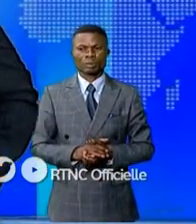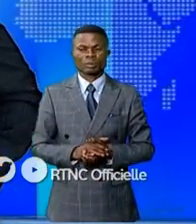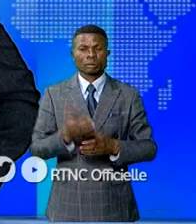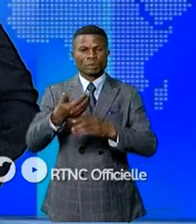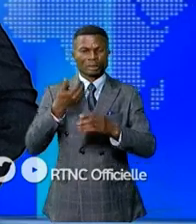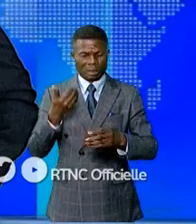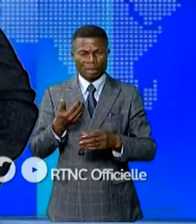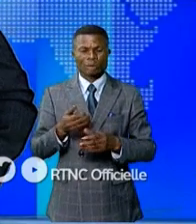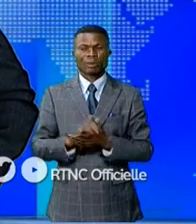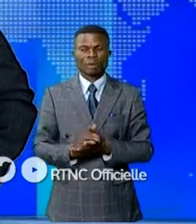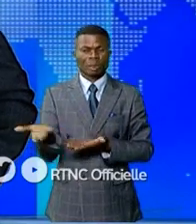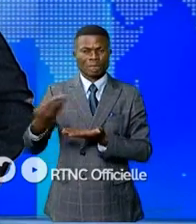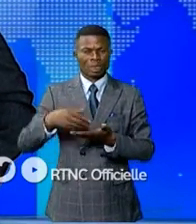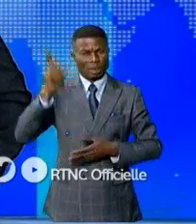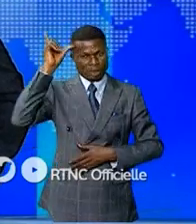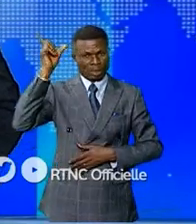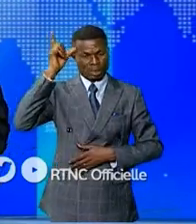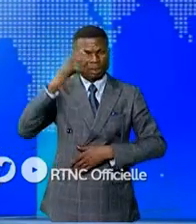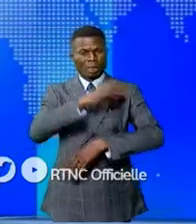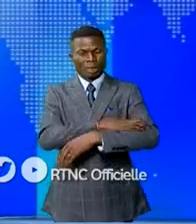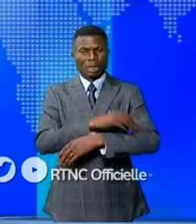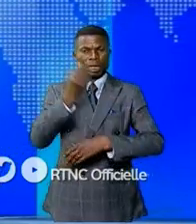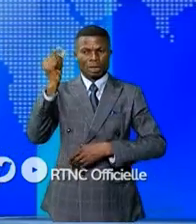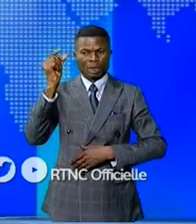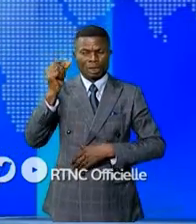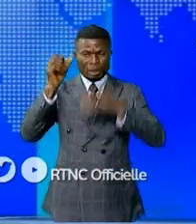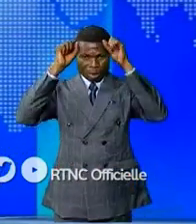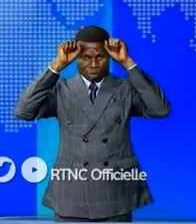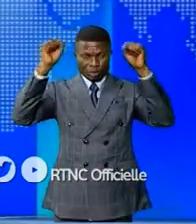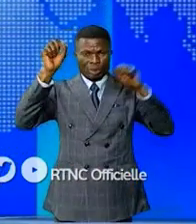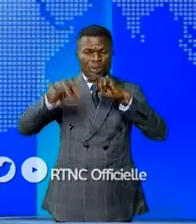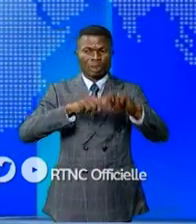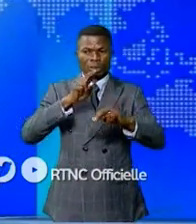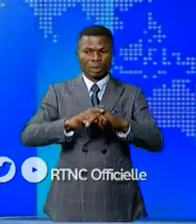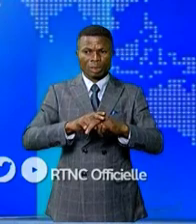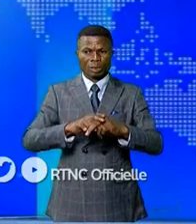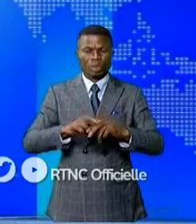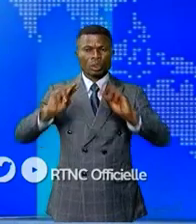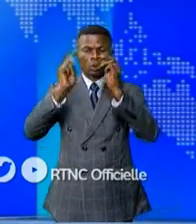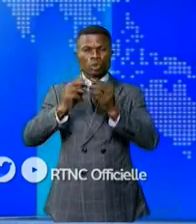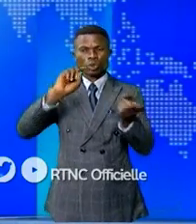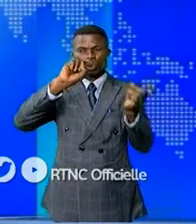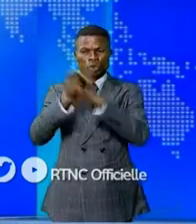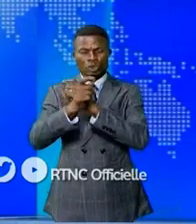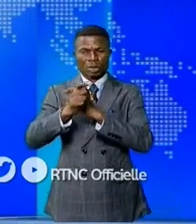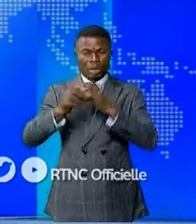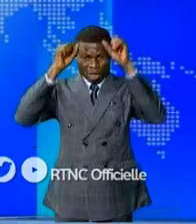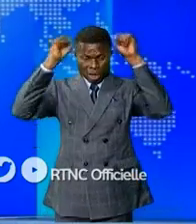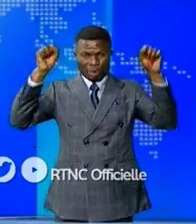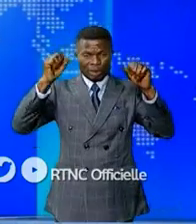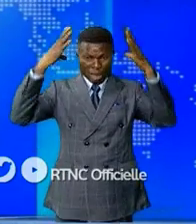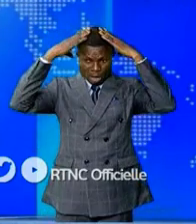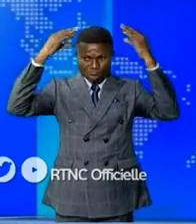Avant de regagner Lubumbashi, la capitale du cuivre, le président national des Ensemble pour le changement, Moïse Katumbi Tshapwe,